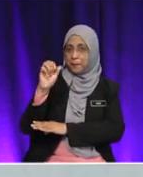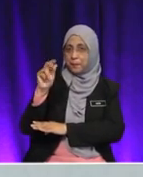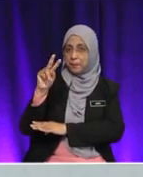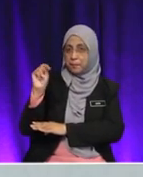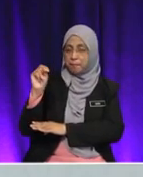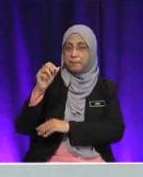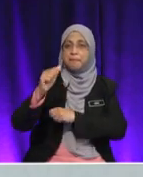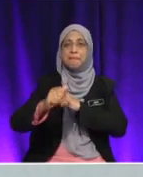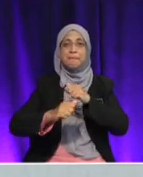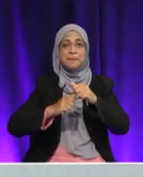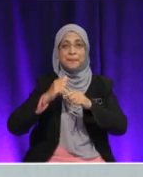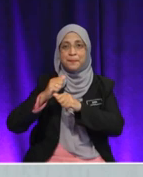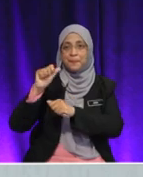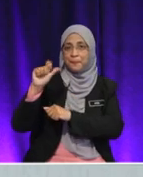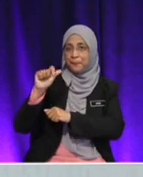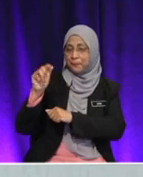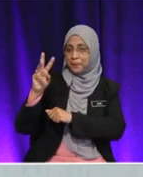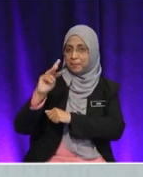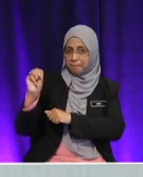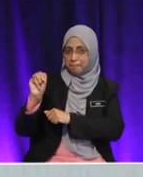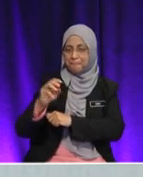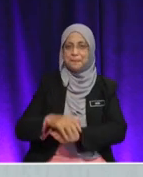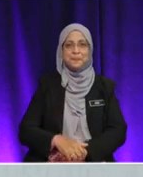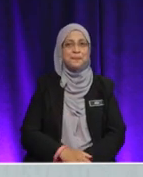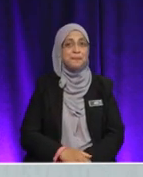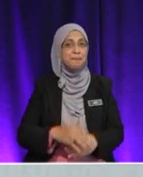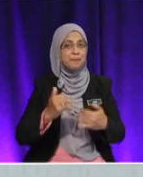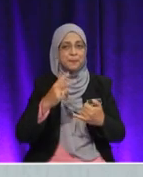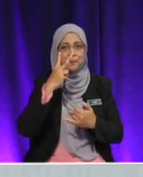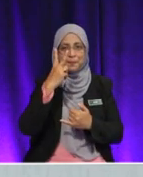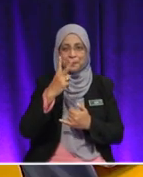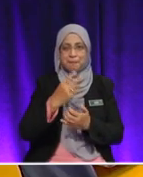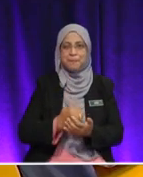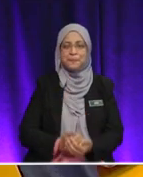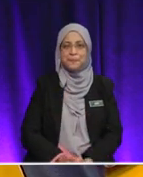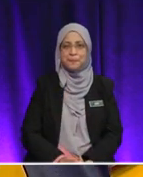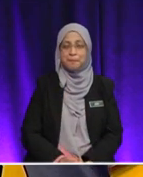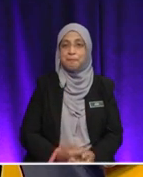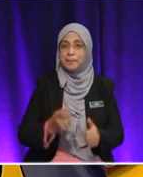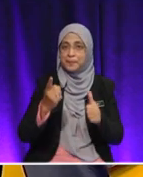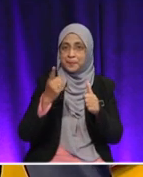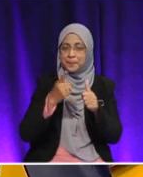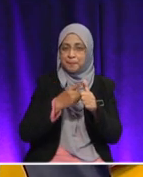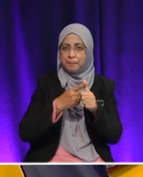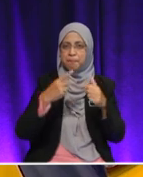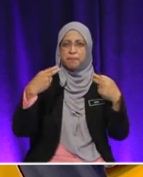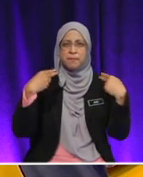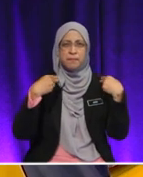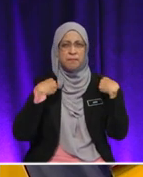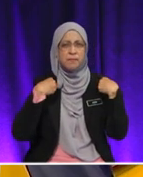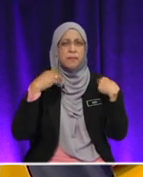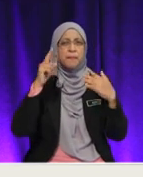Oke Mari kita lihat persoalan yang berkaitan tentang situasi yang cukup telah bahwa yang pertama hal yang